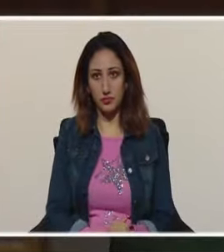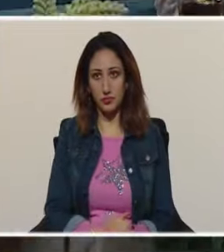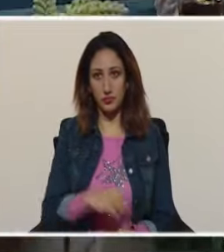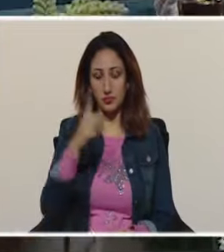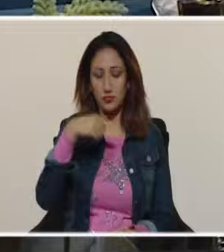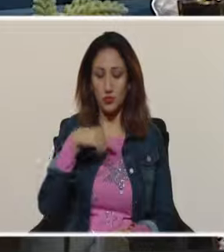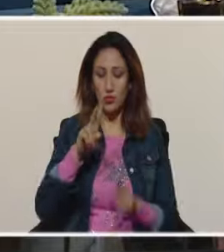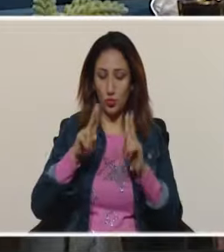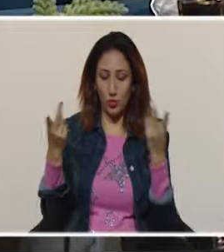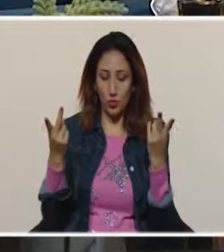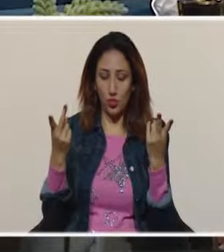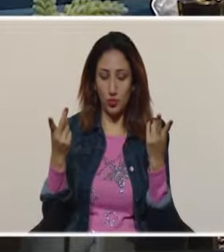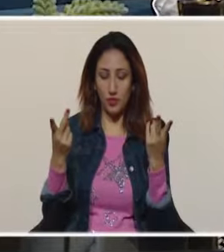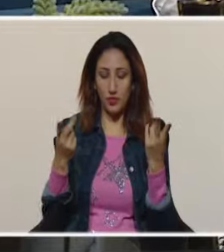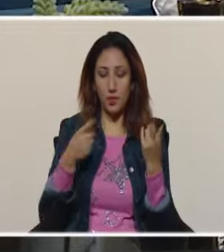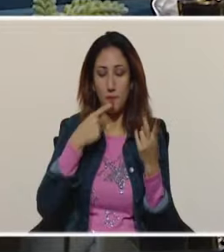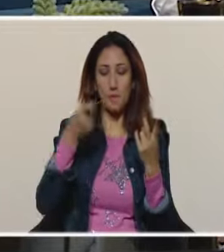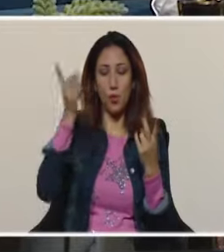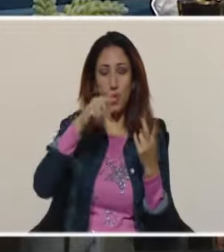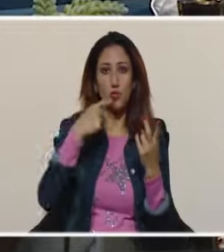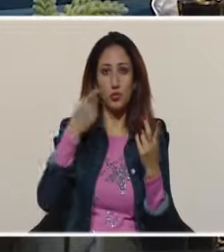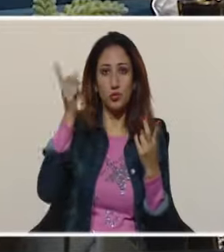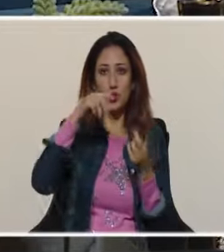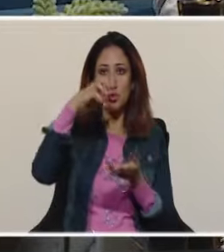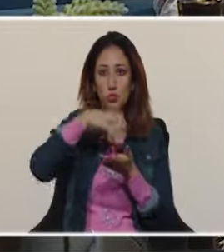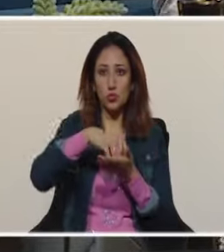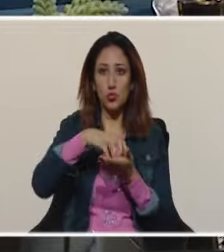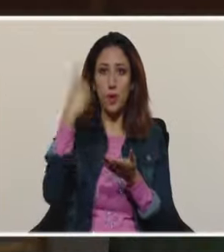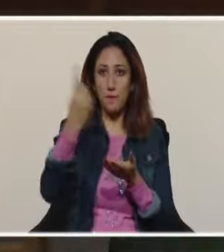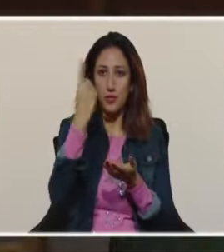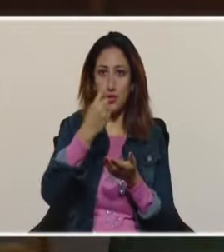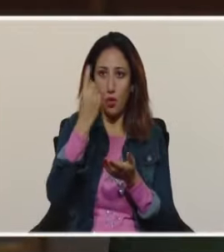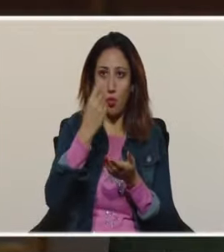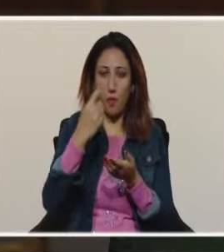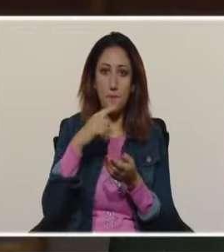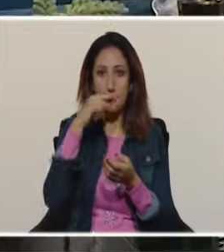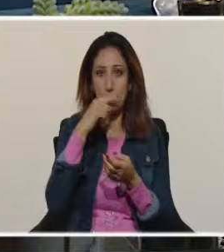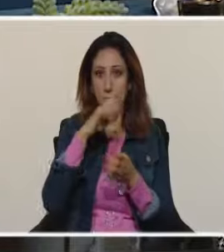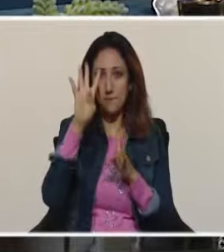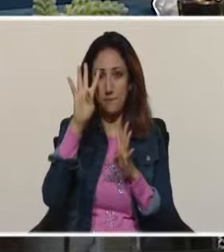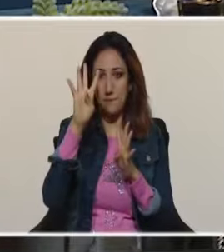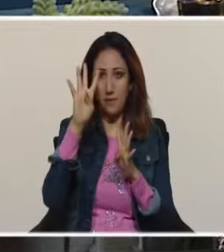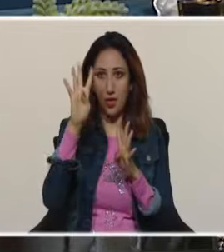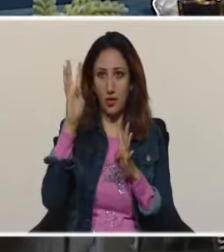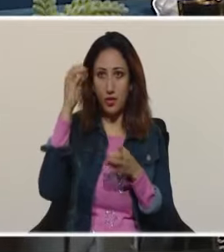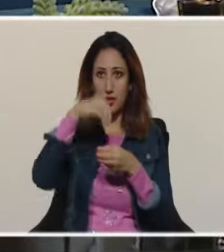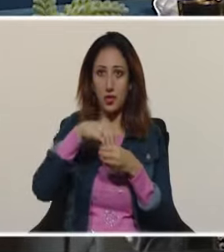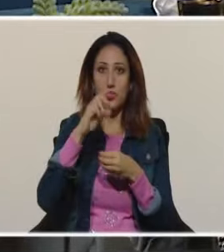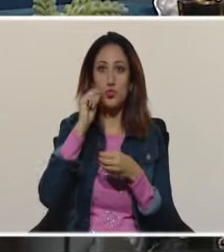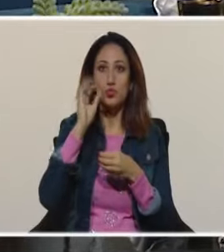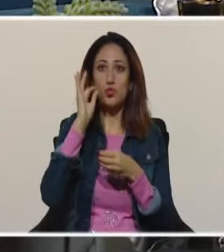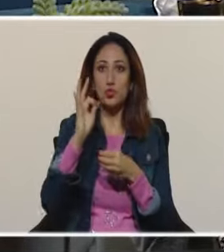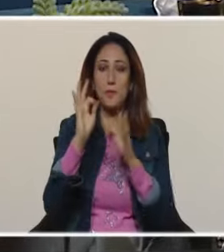مغتربين ففي بدايه كل سنه بندور على شقه ناجرها، فاحنا كنا 4 بنات مع بعض، فصاحب الشقه صمم ان